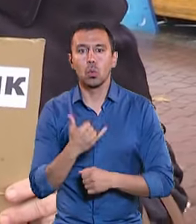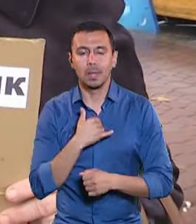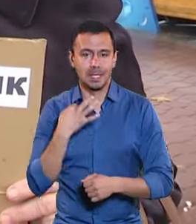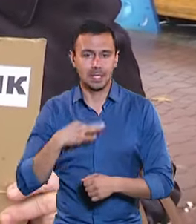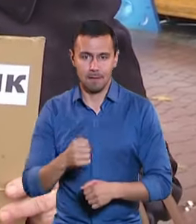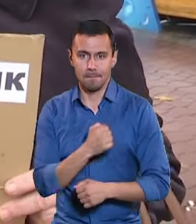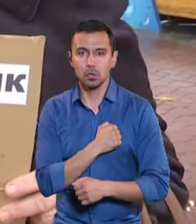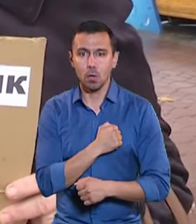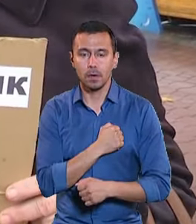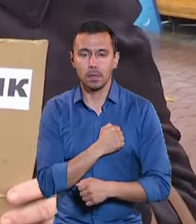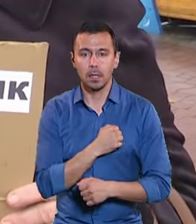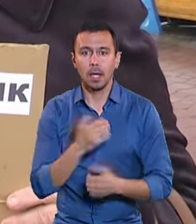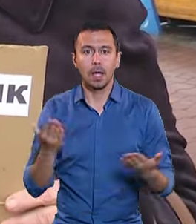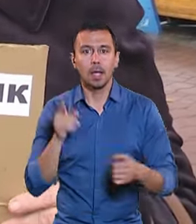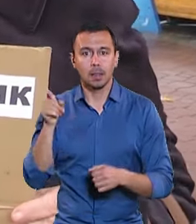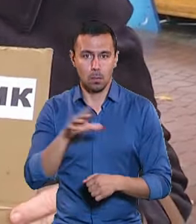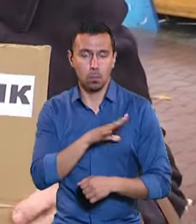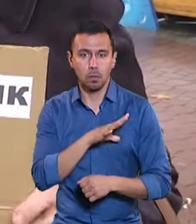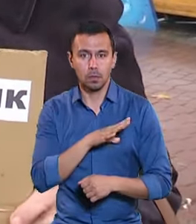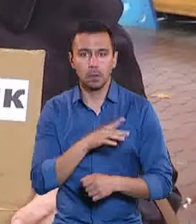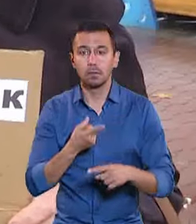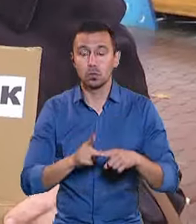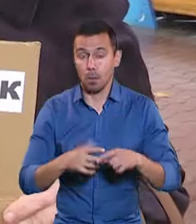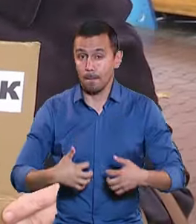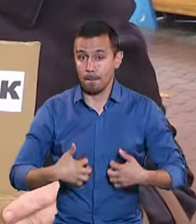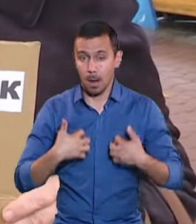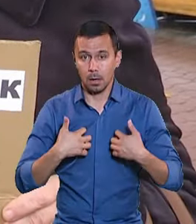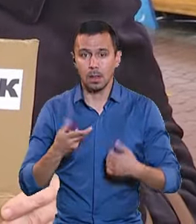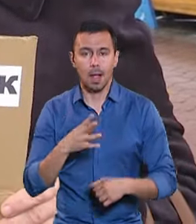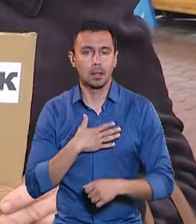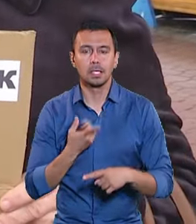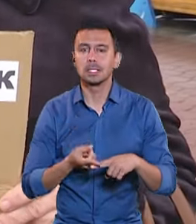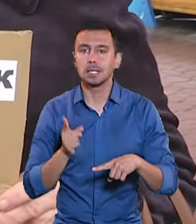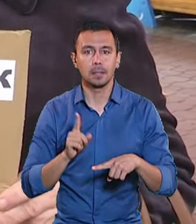син військовий, який там побував в цьому пеклі. Для нас це